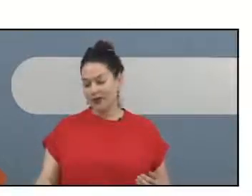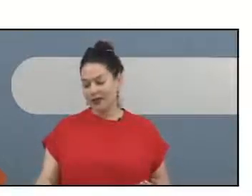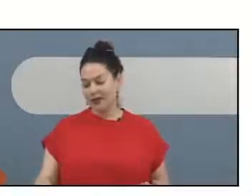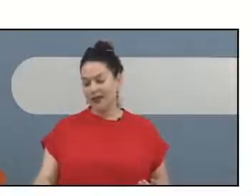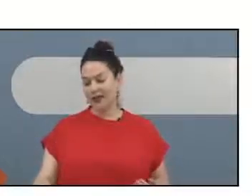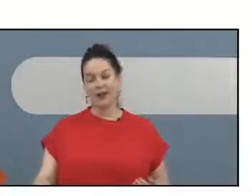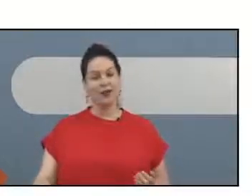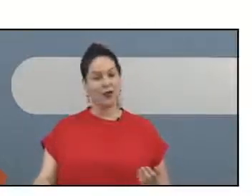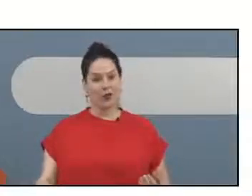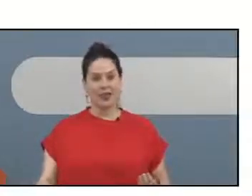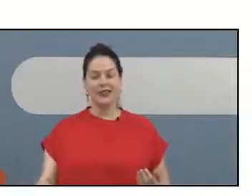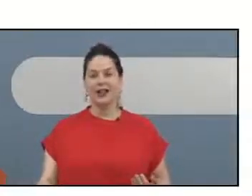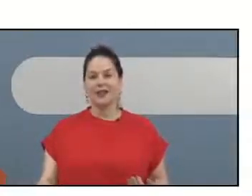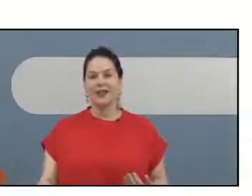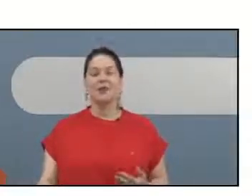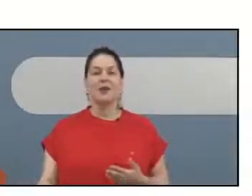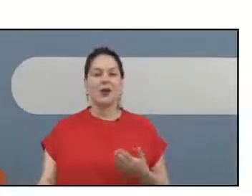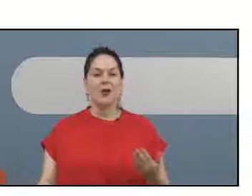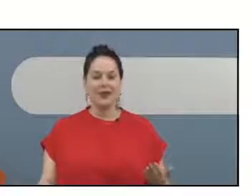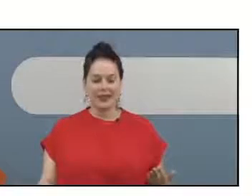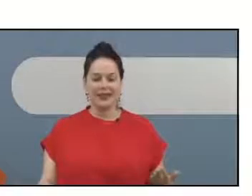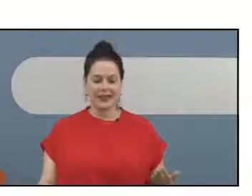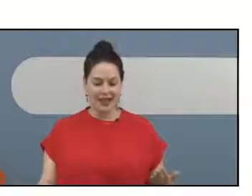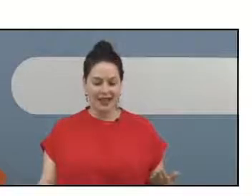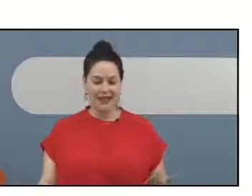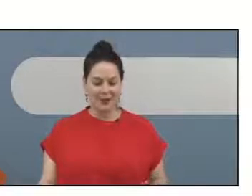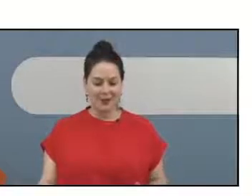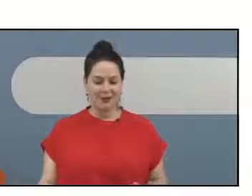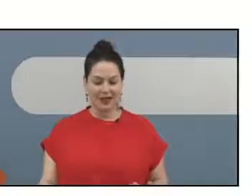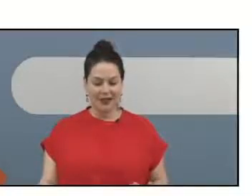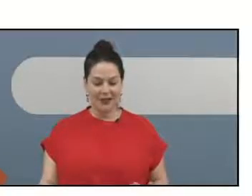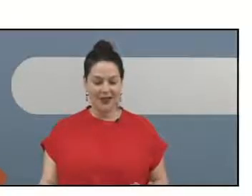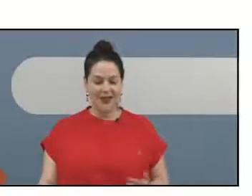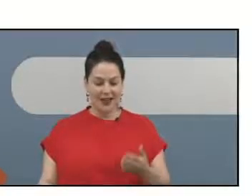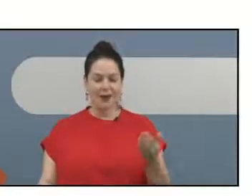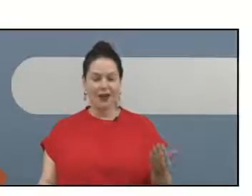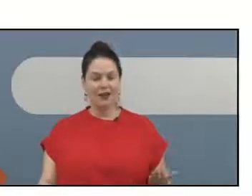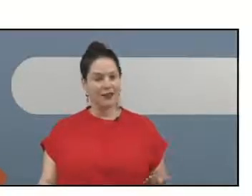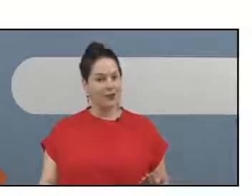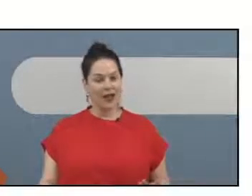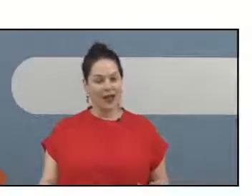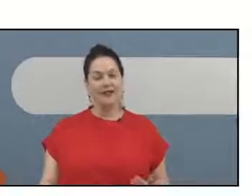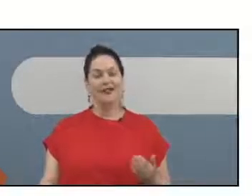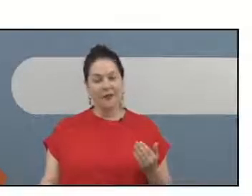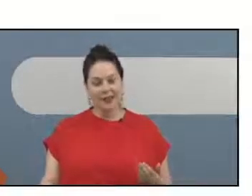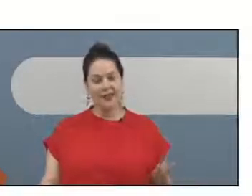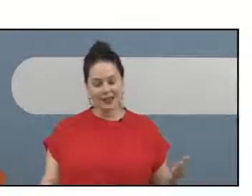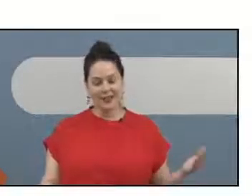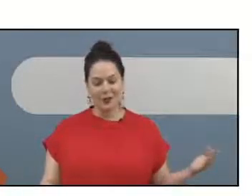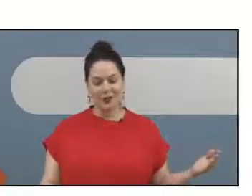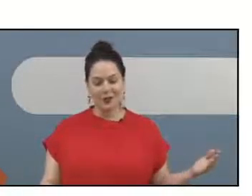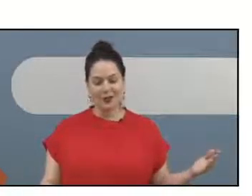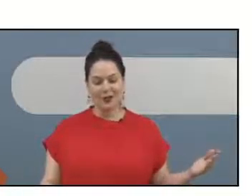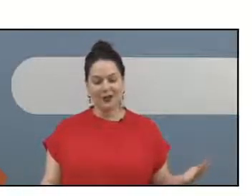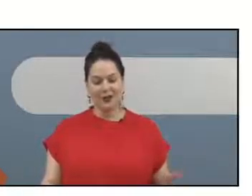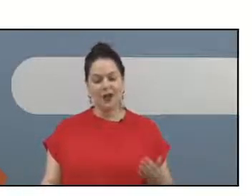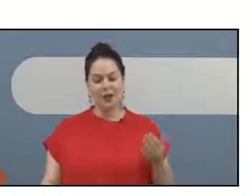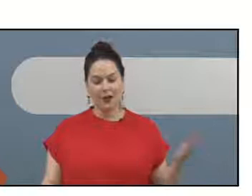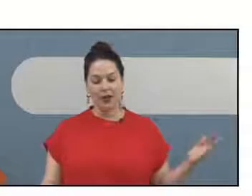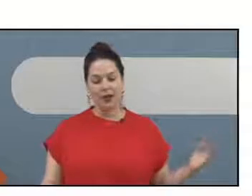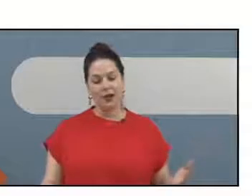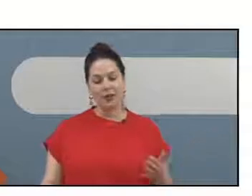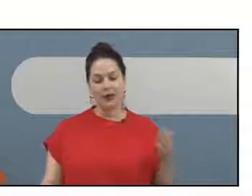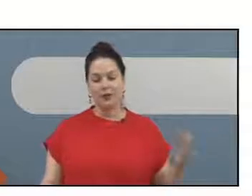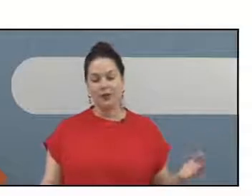רלוונטי מאוד לטכנולוגיה, זה רלוונטי מאוד לטיסה, אנחנו גם נראה לאורך ההיסטוריה, תמיד רצינו לעוף,